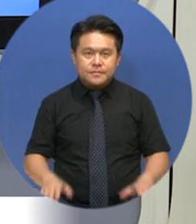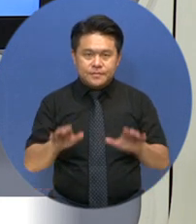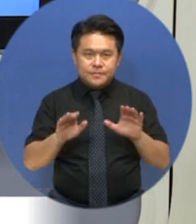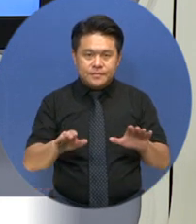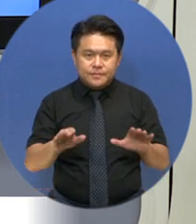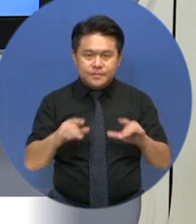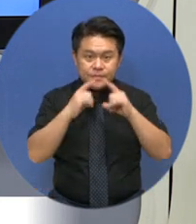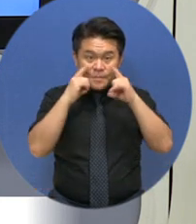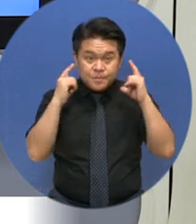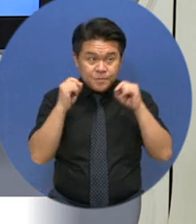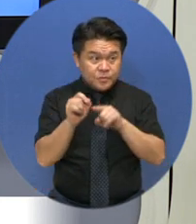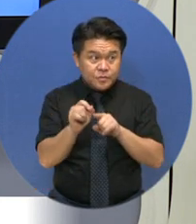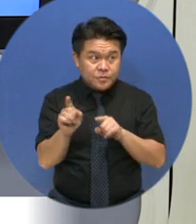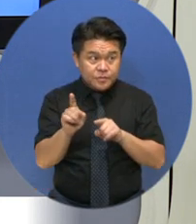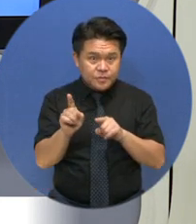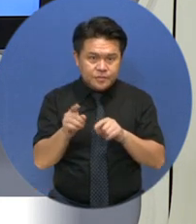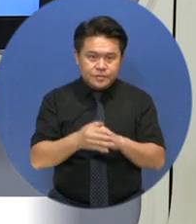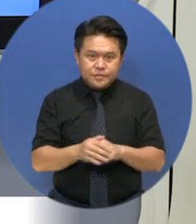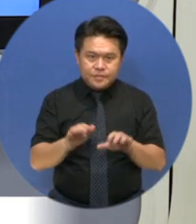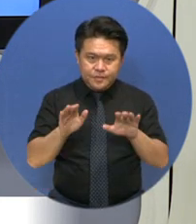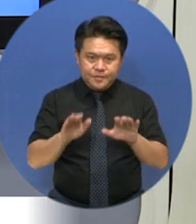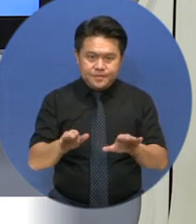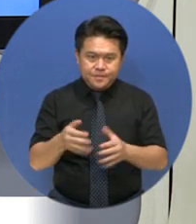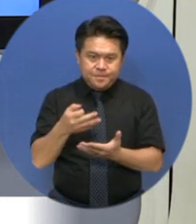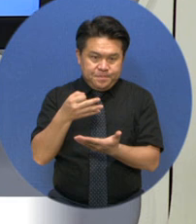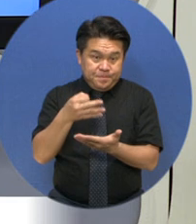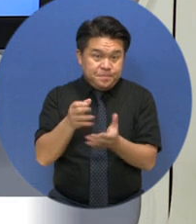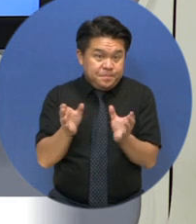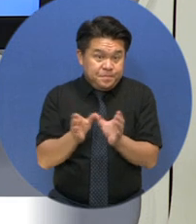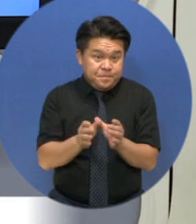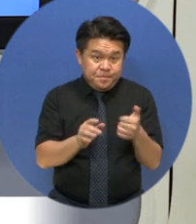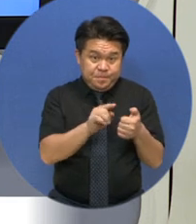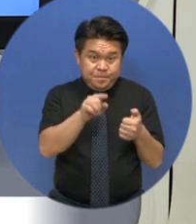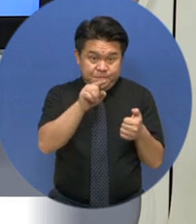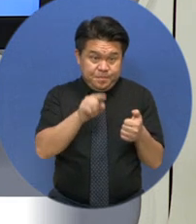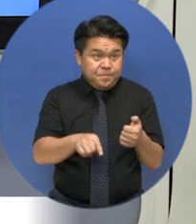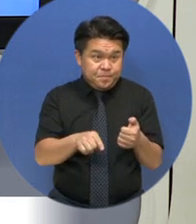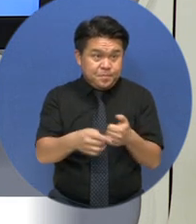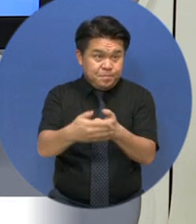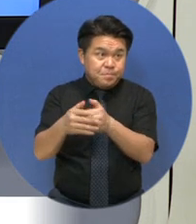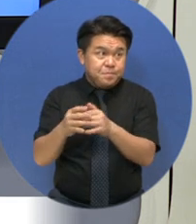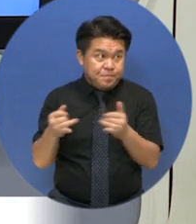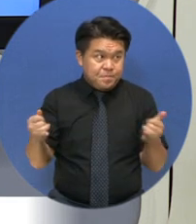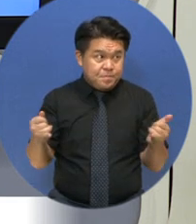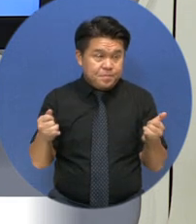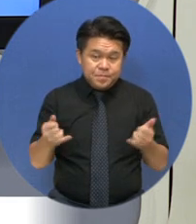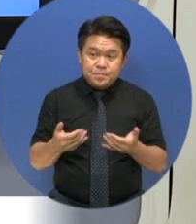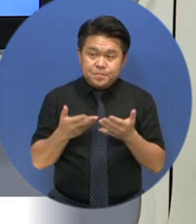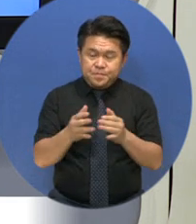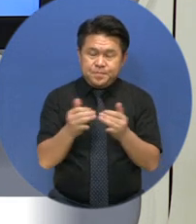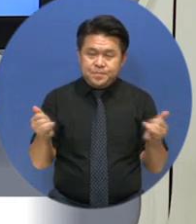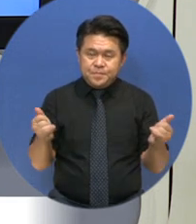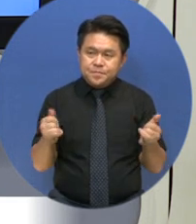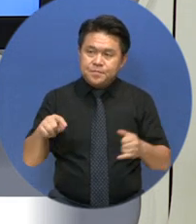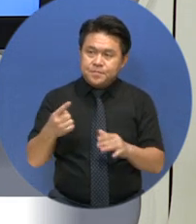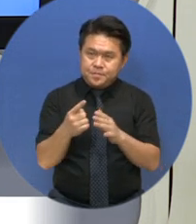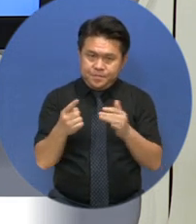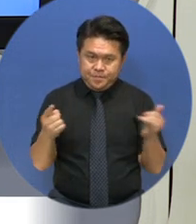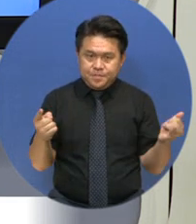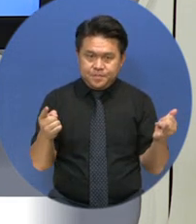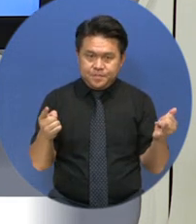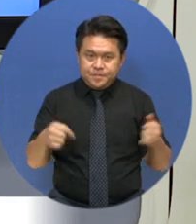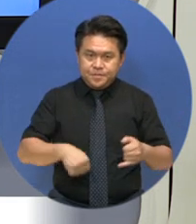마스크는 재단이 50 플러스 포털을 통해 공개 모집한 50 플러스 자원 봉사단 100명의